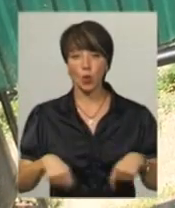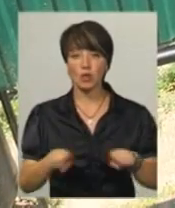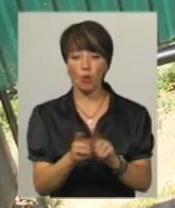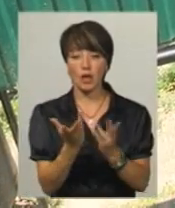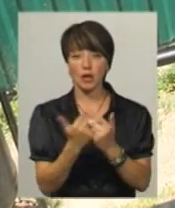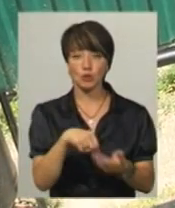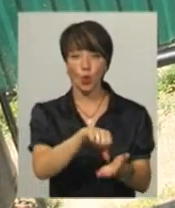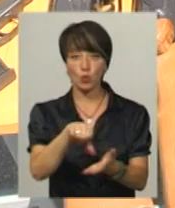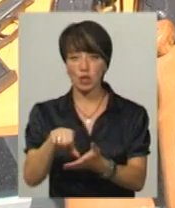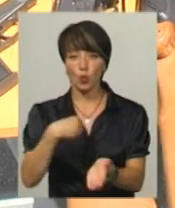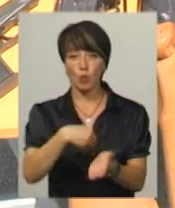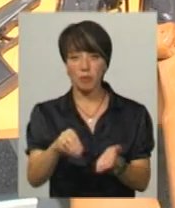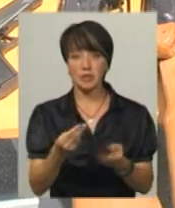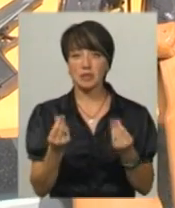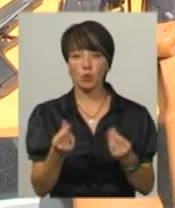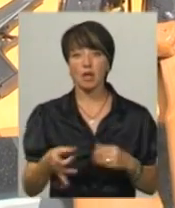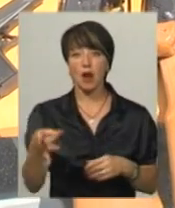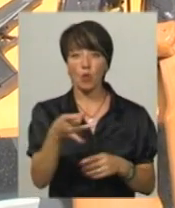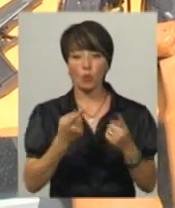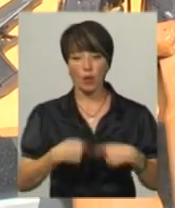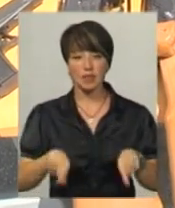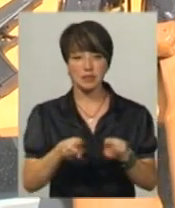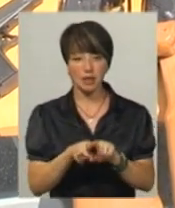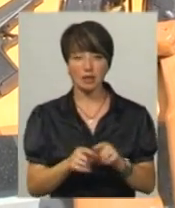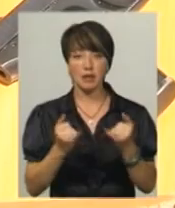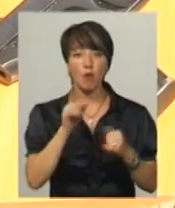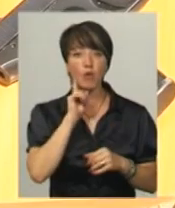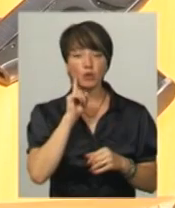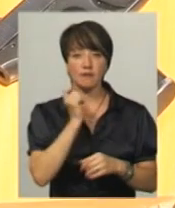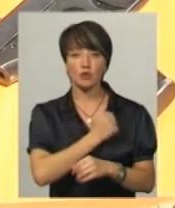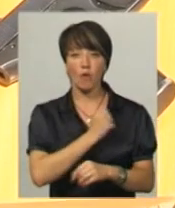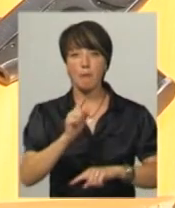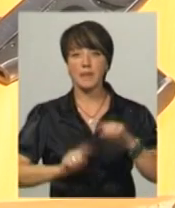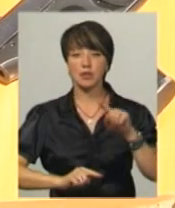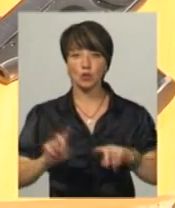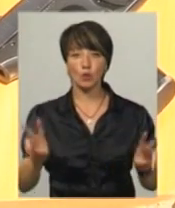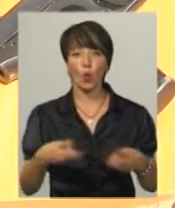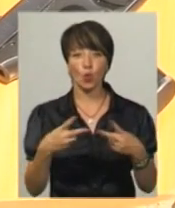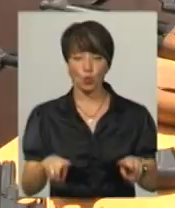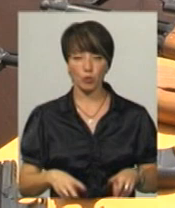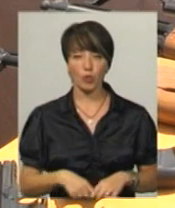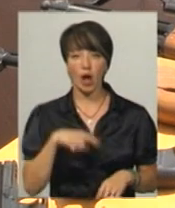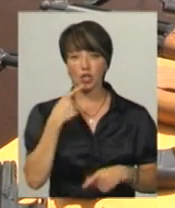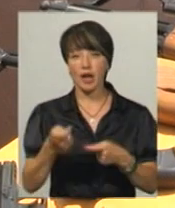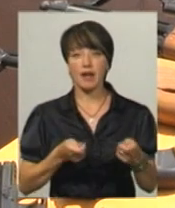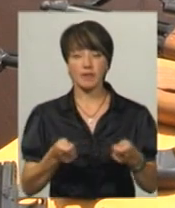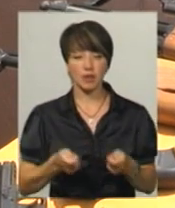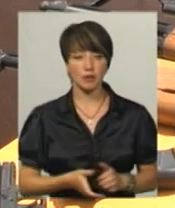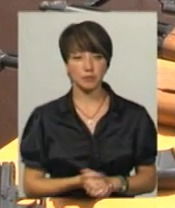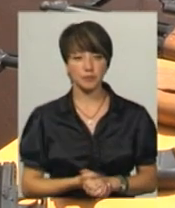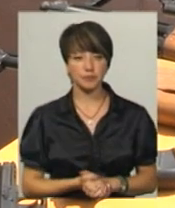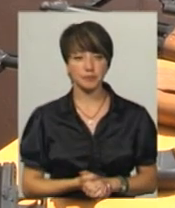кількості учасників. Її купили за гроші районної організації ЦОУ для молодіжного військово-патріотичного клубу, каже його керівник Федір